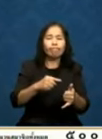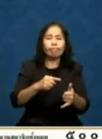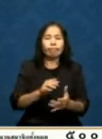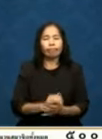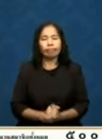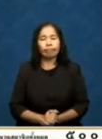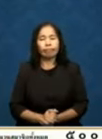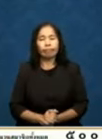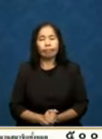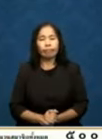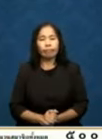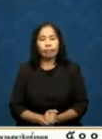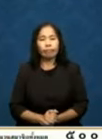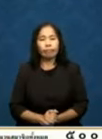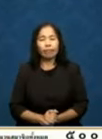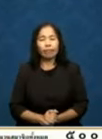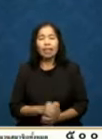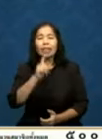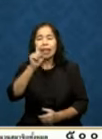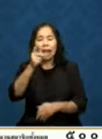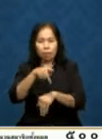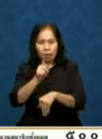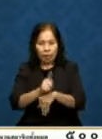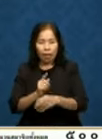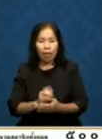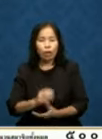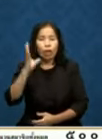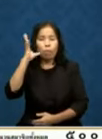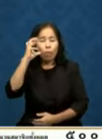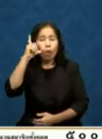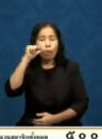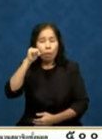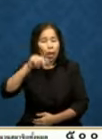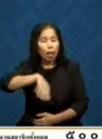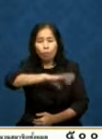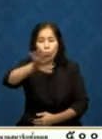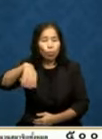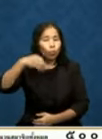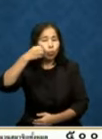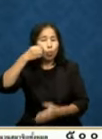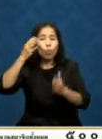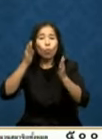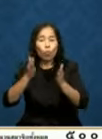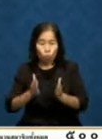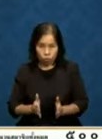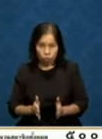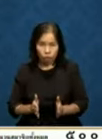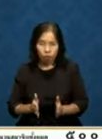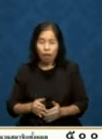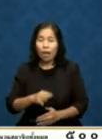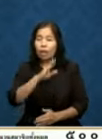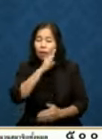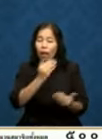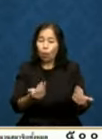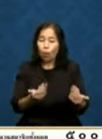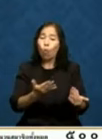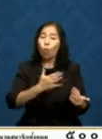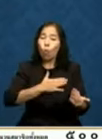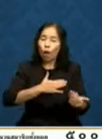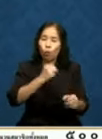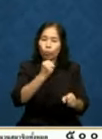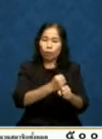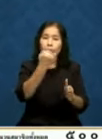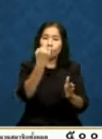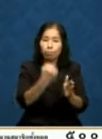ท่านประธานครับพ่อแม่ทุกคนถ้าหากลูกตนเองกระทำความผิ